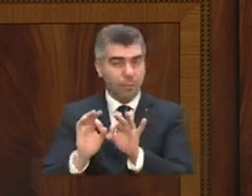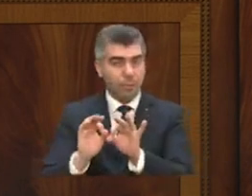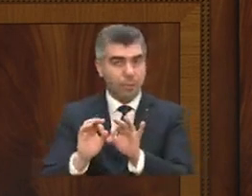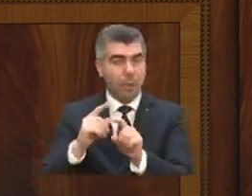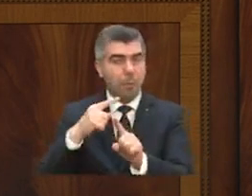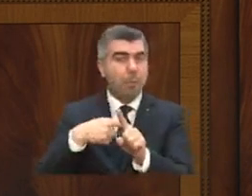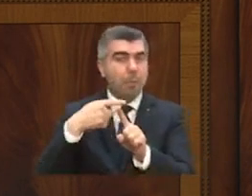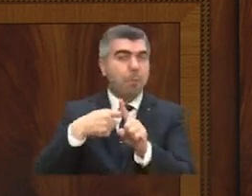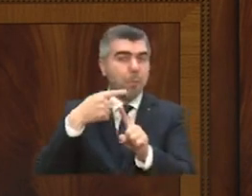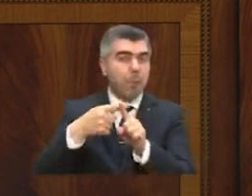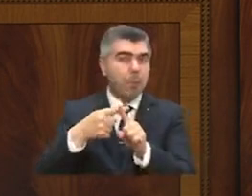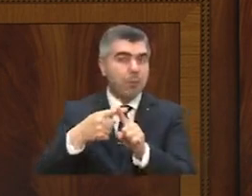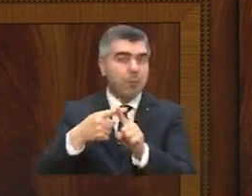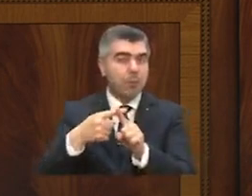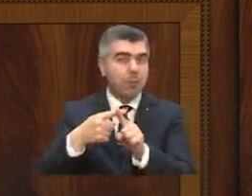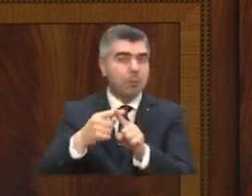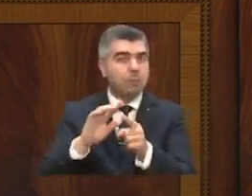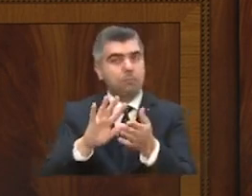نموه